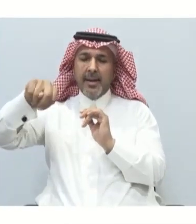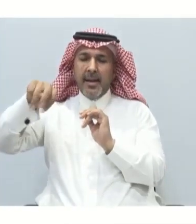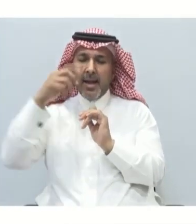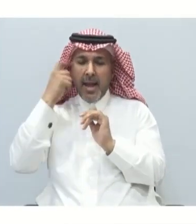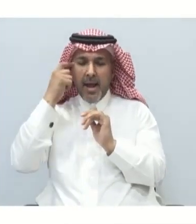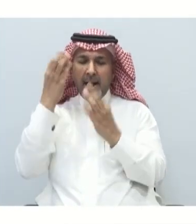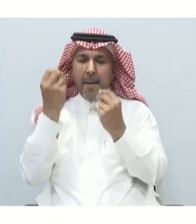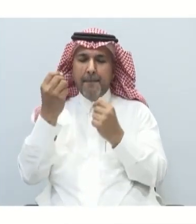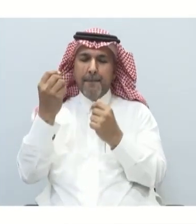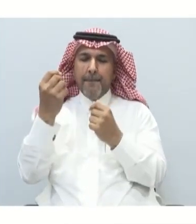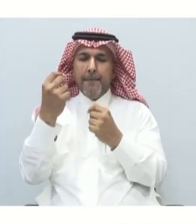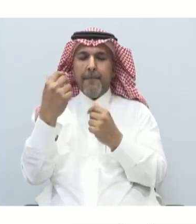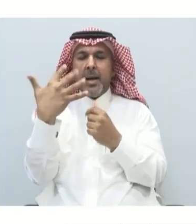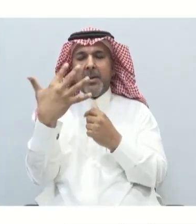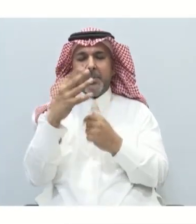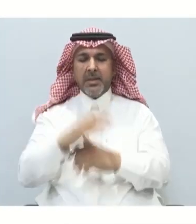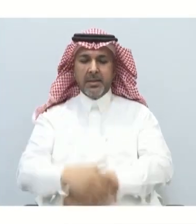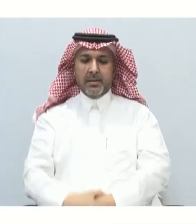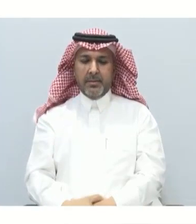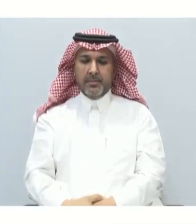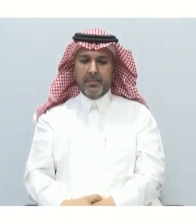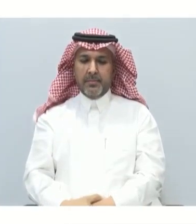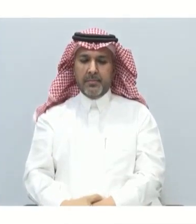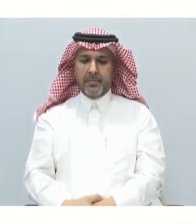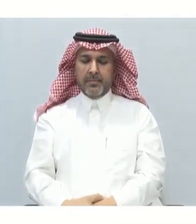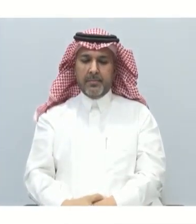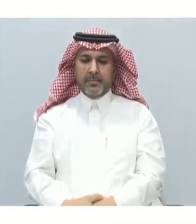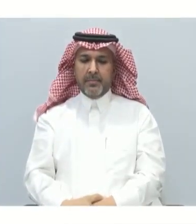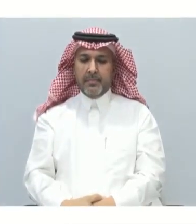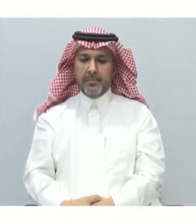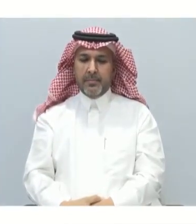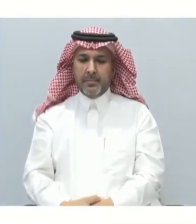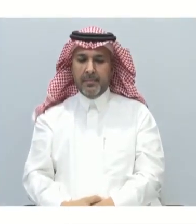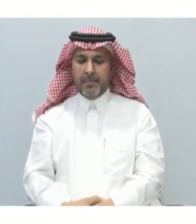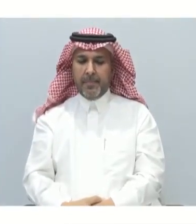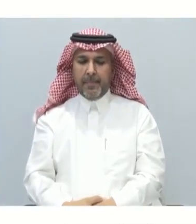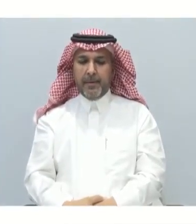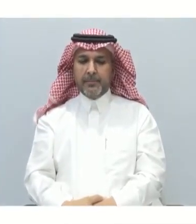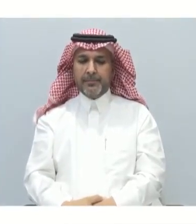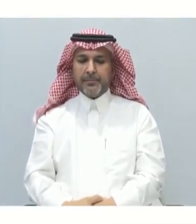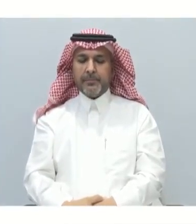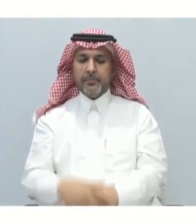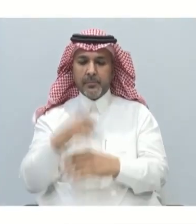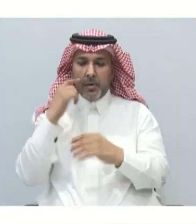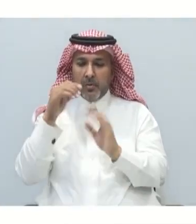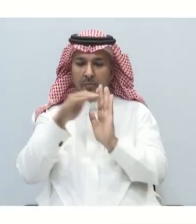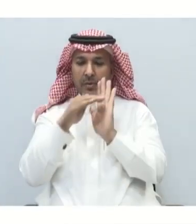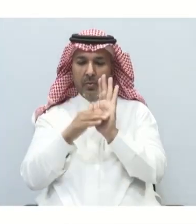عدد البيانات ان في مجموع الاكس واي اللي هو مجموع الصف العمود الثالث اللي هو